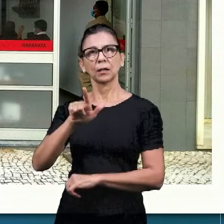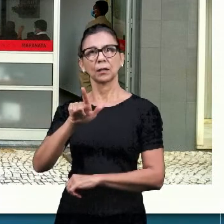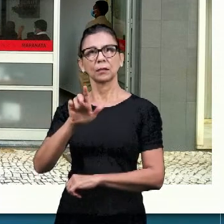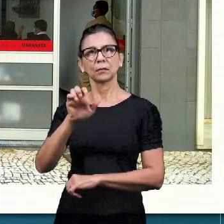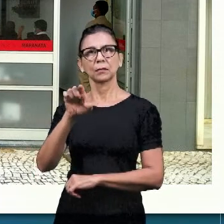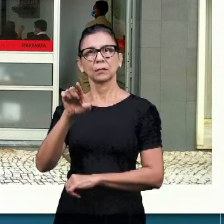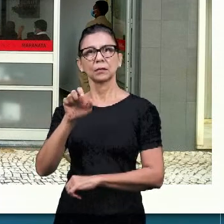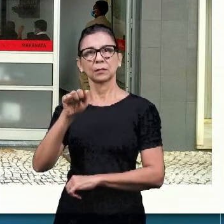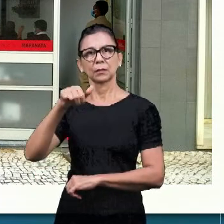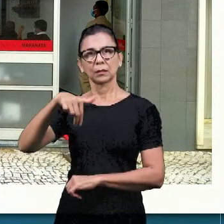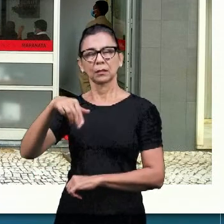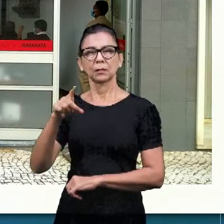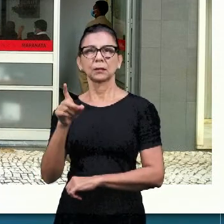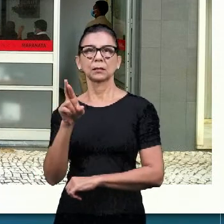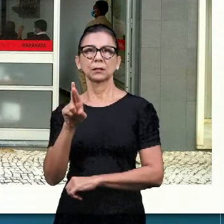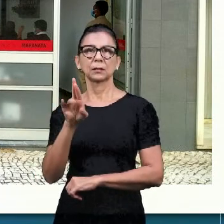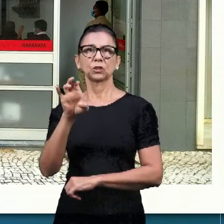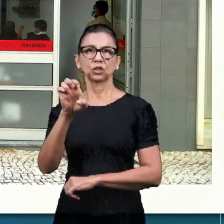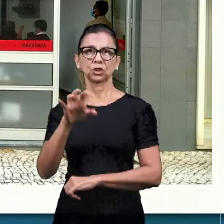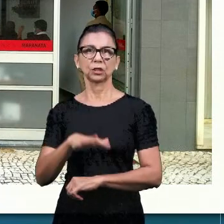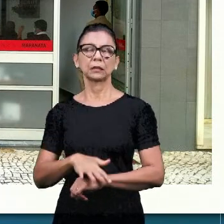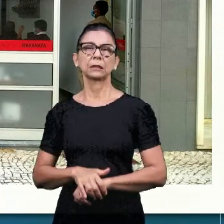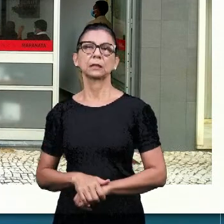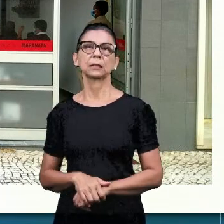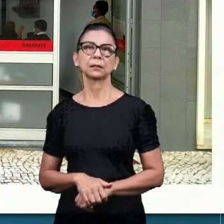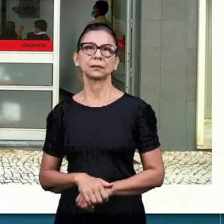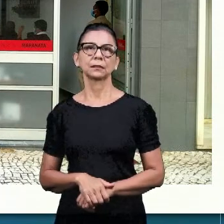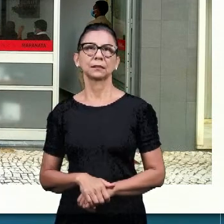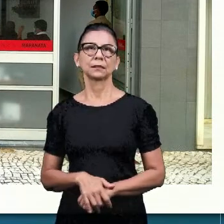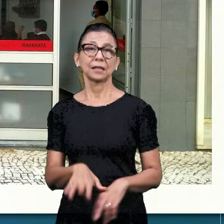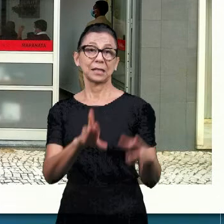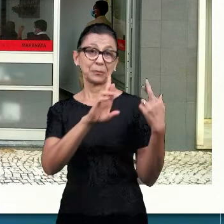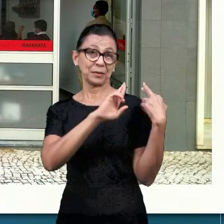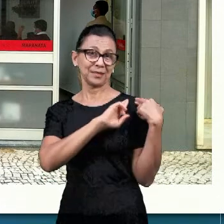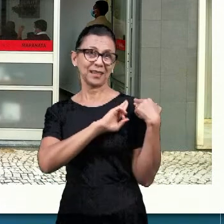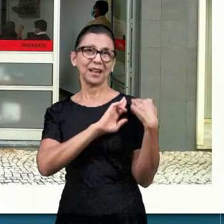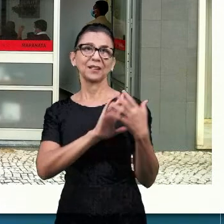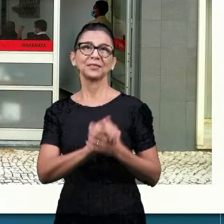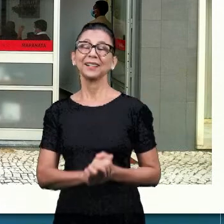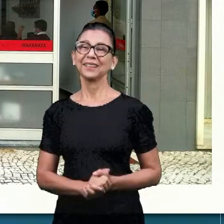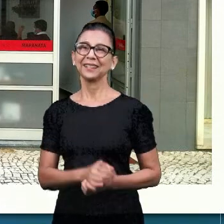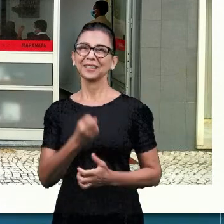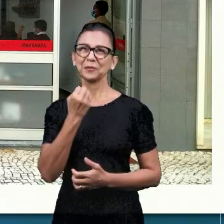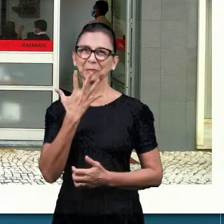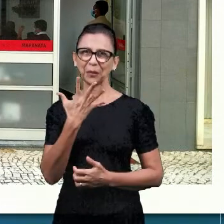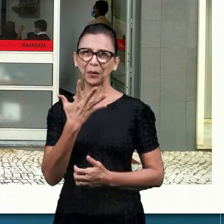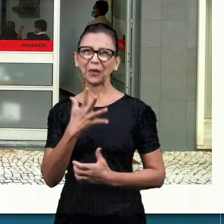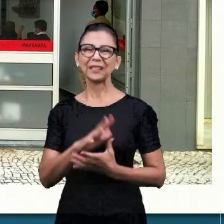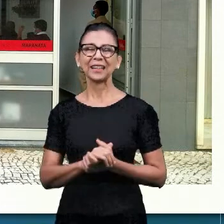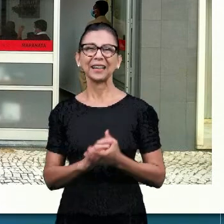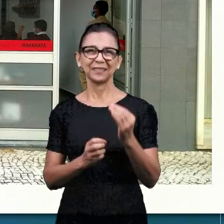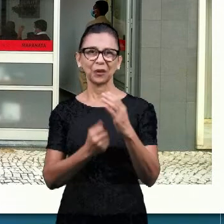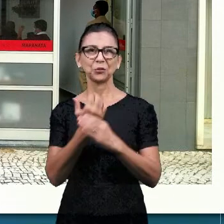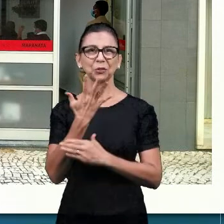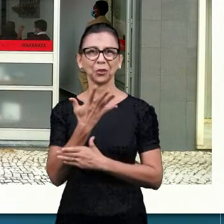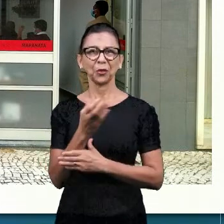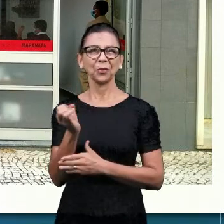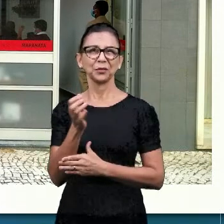photos de ce moment, le culte de consécration, de ce moment de joie. Et nous nous réjouissons beaucoup avec cela.